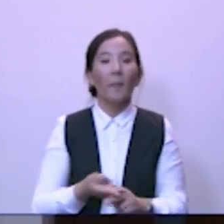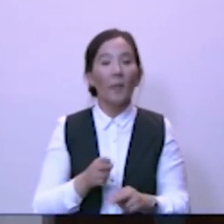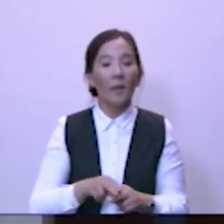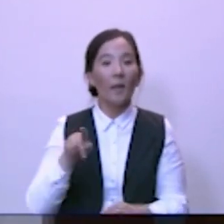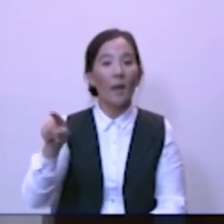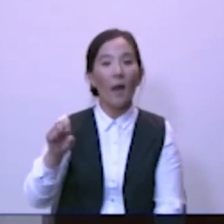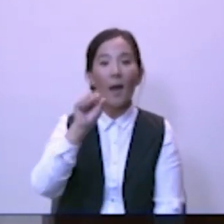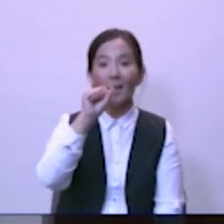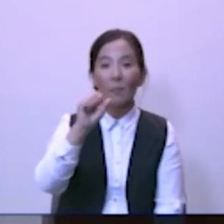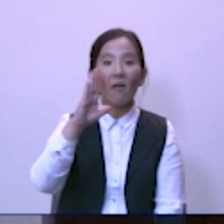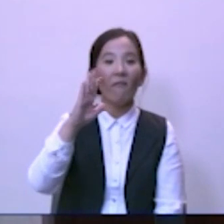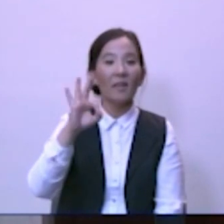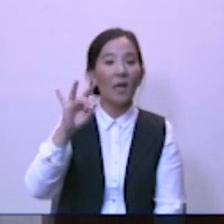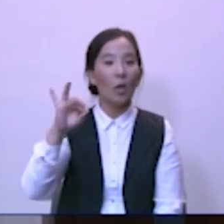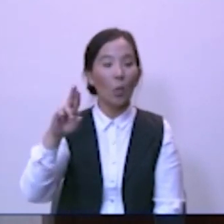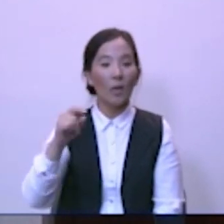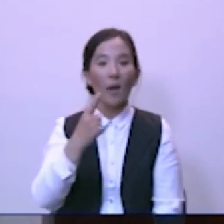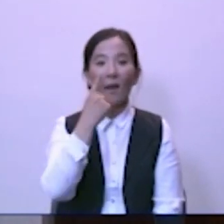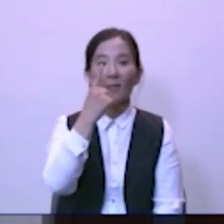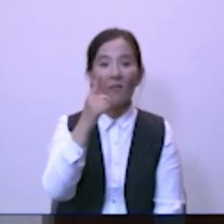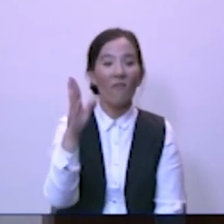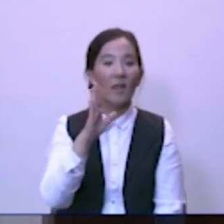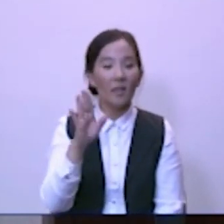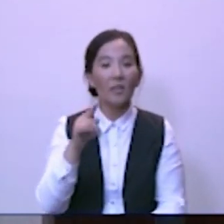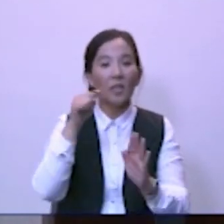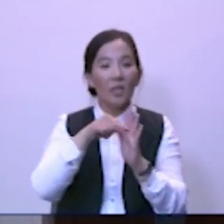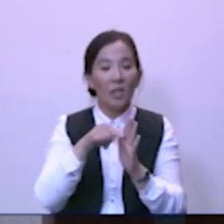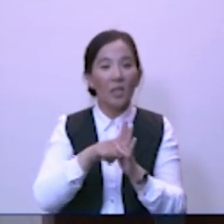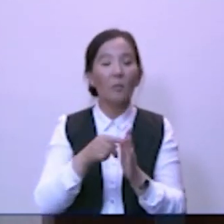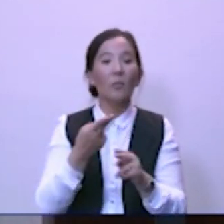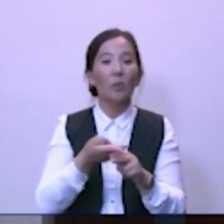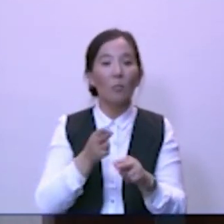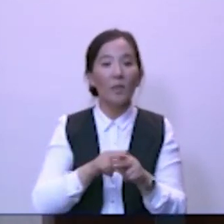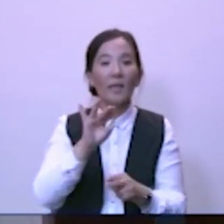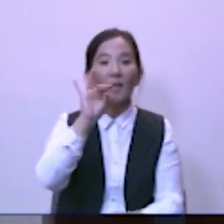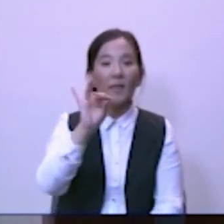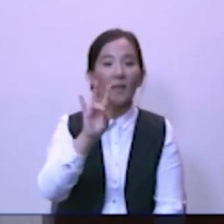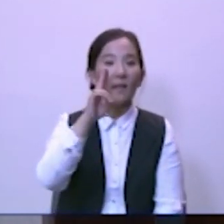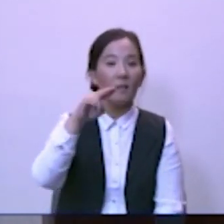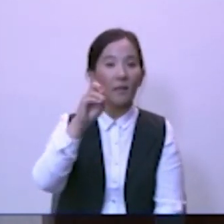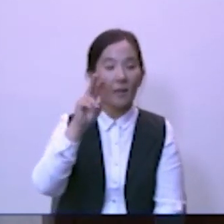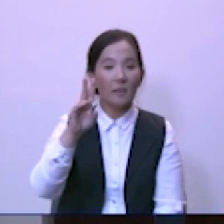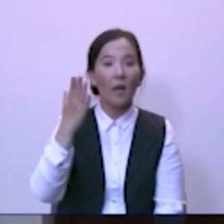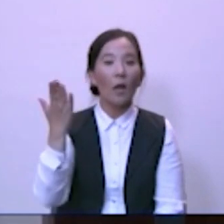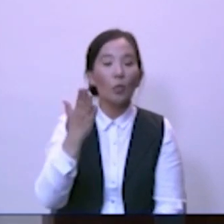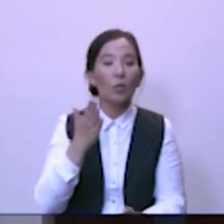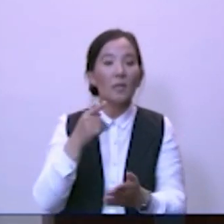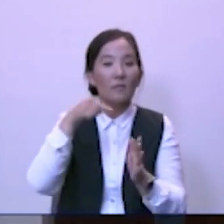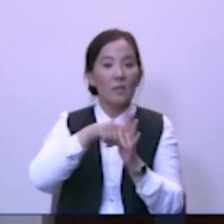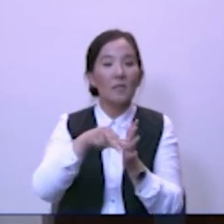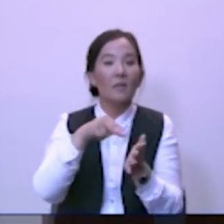водорода 1 валентный и именно по индексу который стоит у водорода мы можем